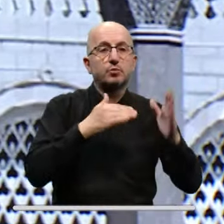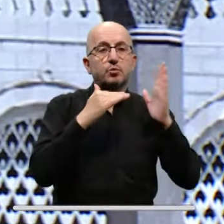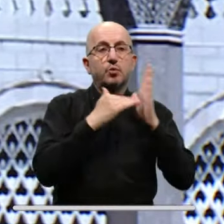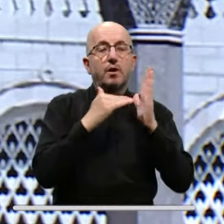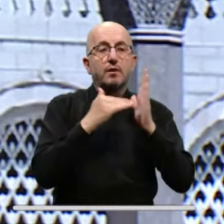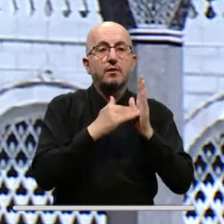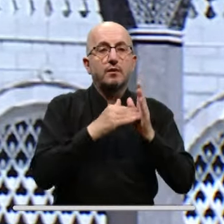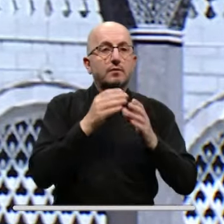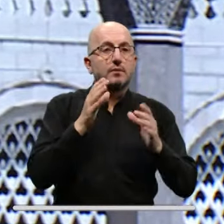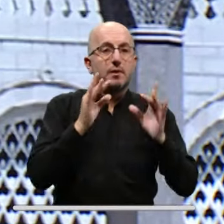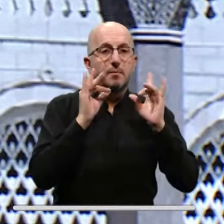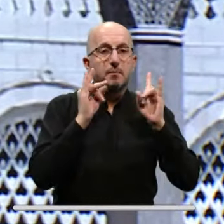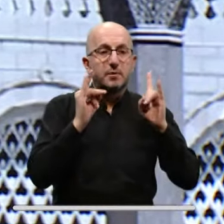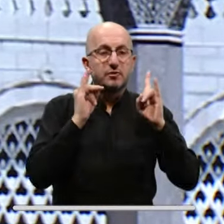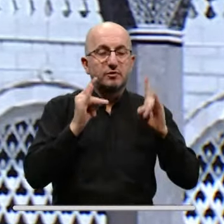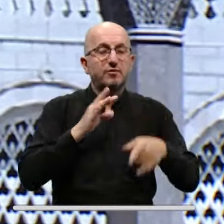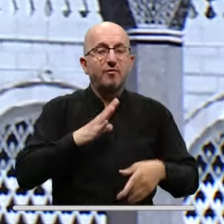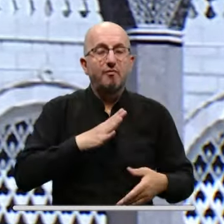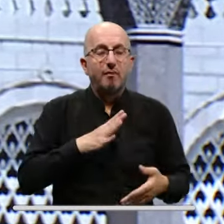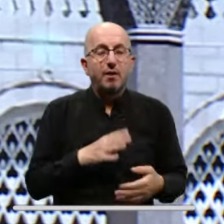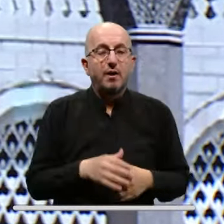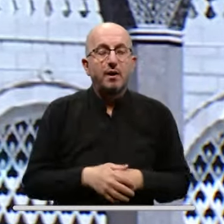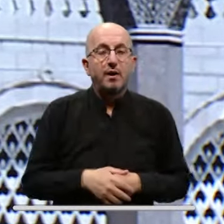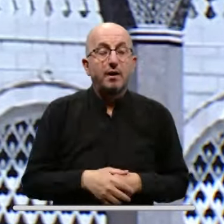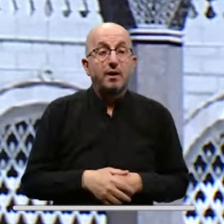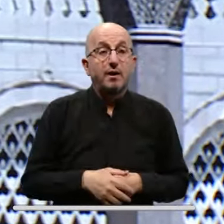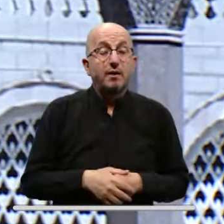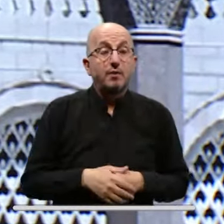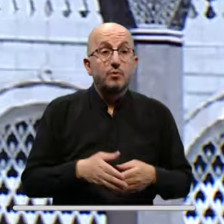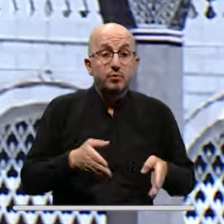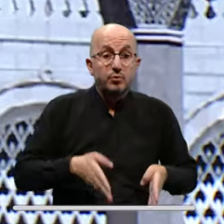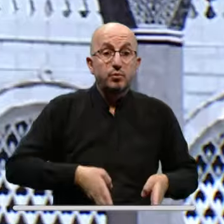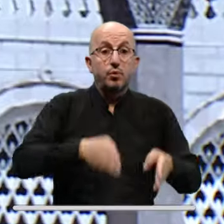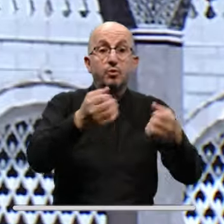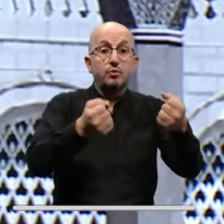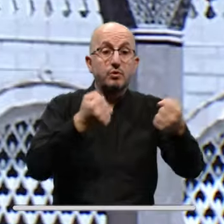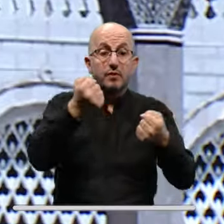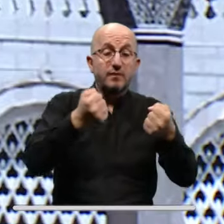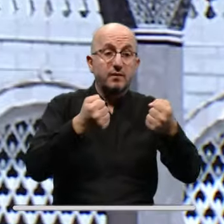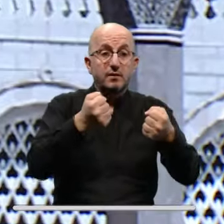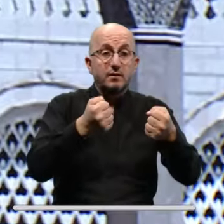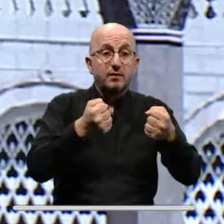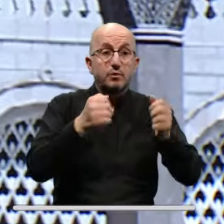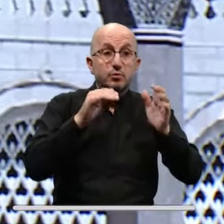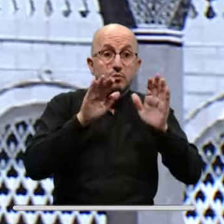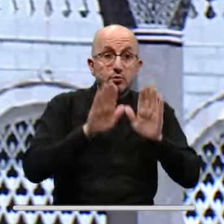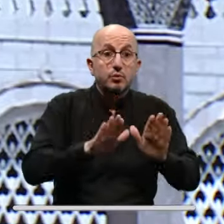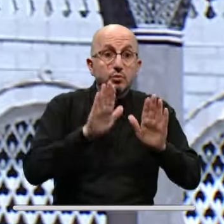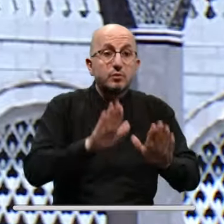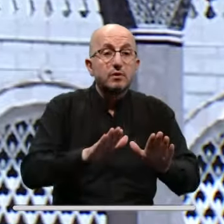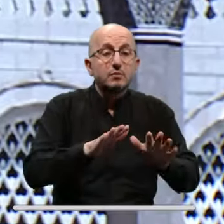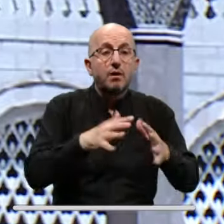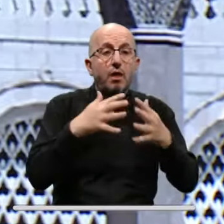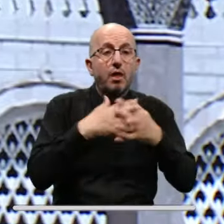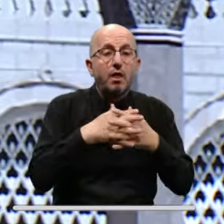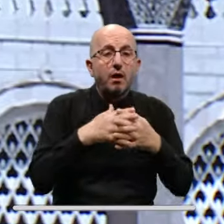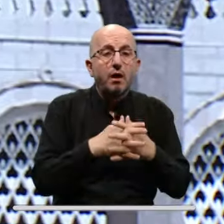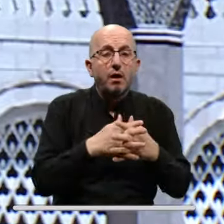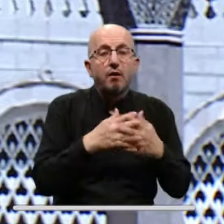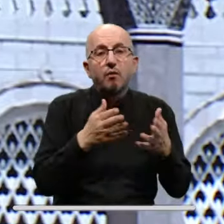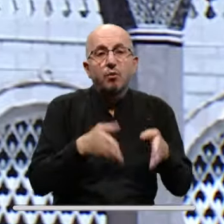kılabilirsiniz. Veya bir mekanda kılabilirsiniz. Trafiği aksatacak tarzda otobanda veya şehrin içerisindeki